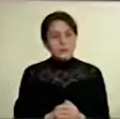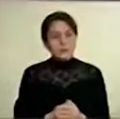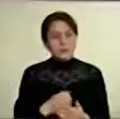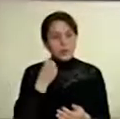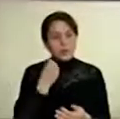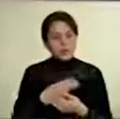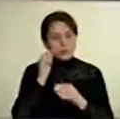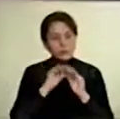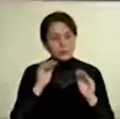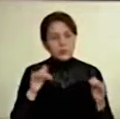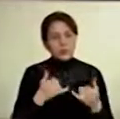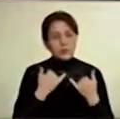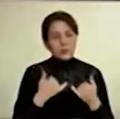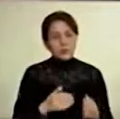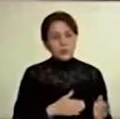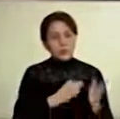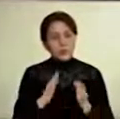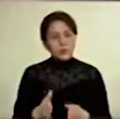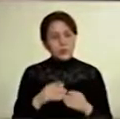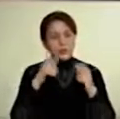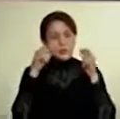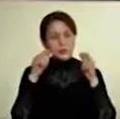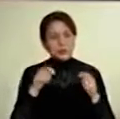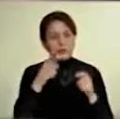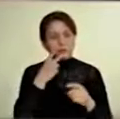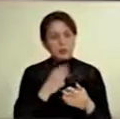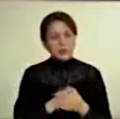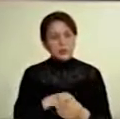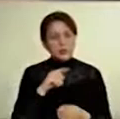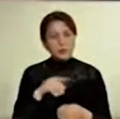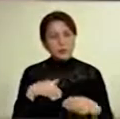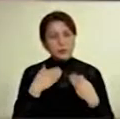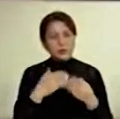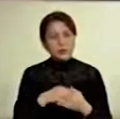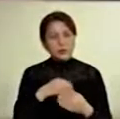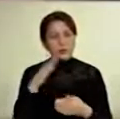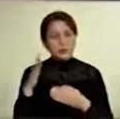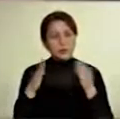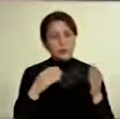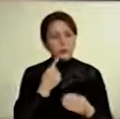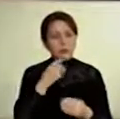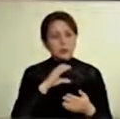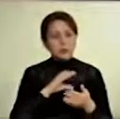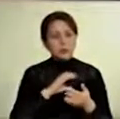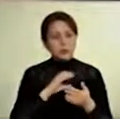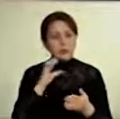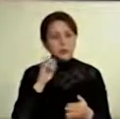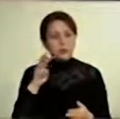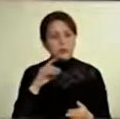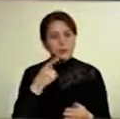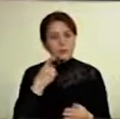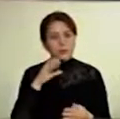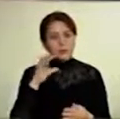Aziz o'quvchilar, endi navbatdagi rasmga e'tibor qiling. Mana bu tomonlari 1 santimetr 1